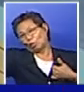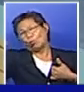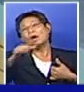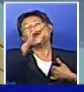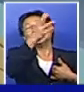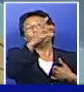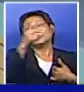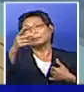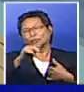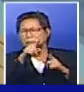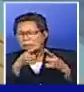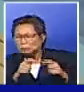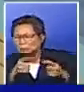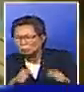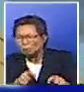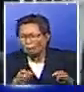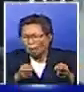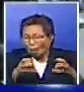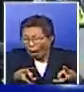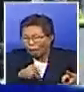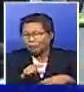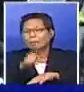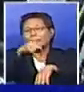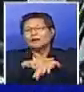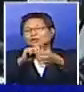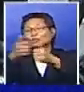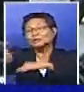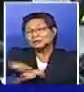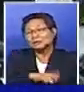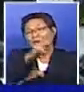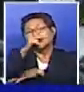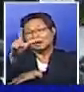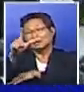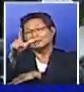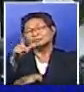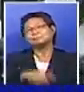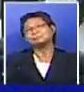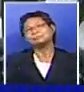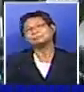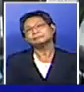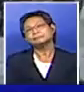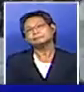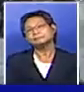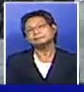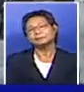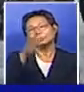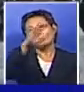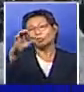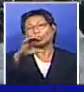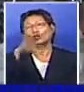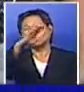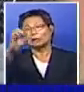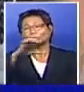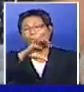KM bagi menguji trek lebuh raya yang akan digunakan semasa sukan ckl 2017 nanti seramai 500 anggota polis